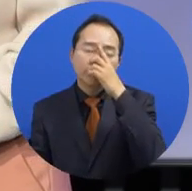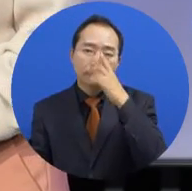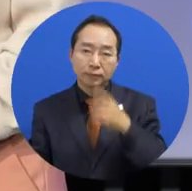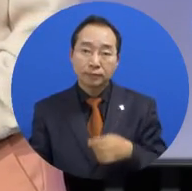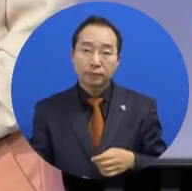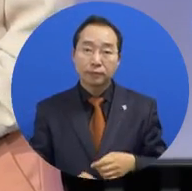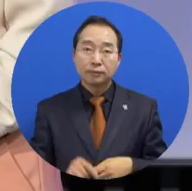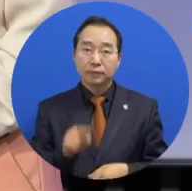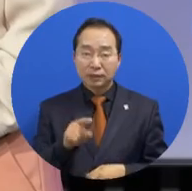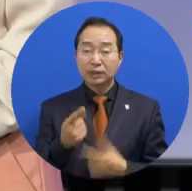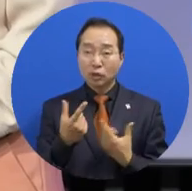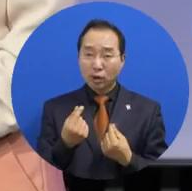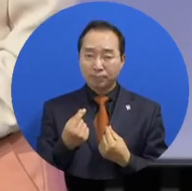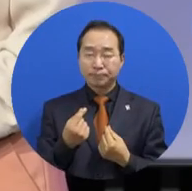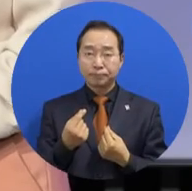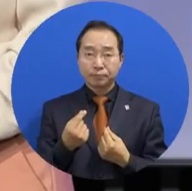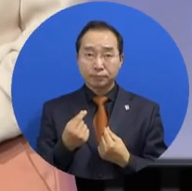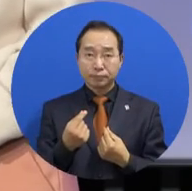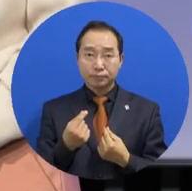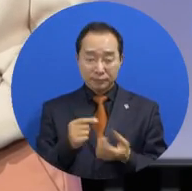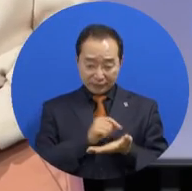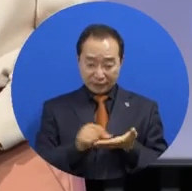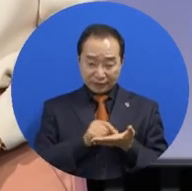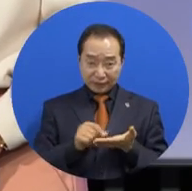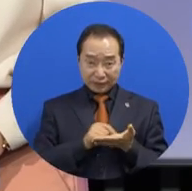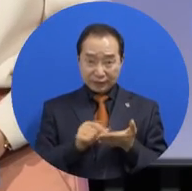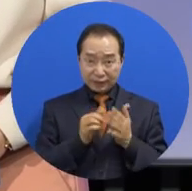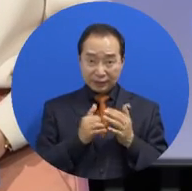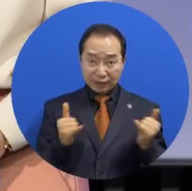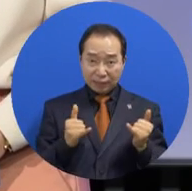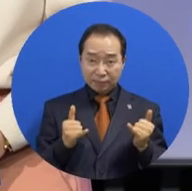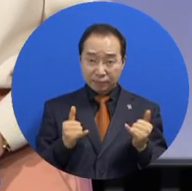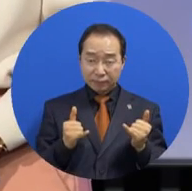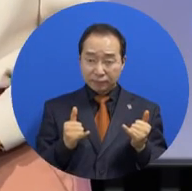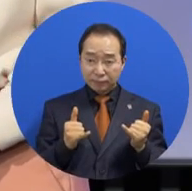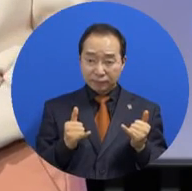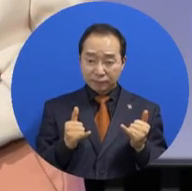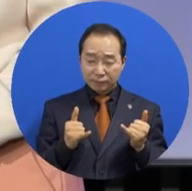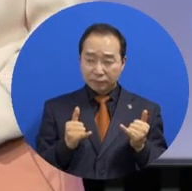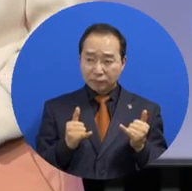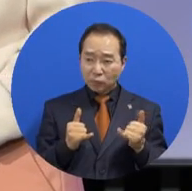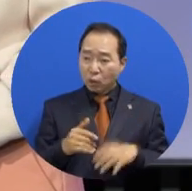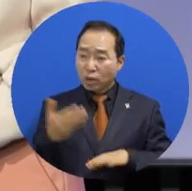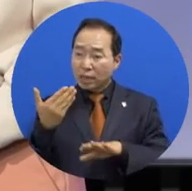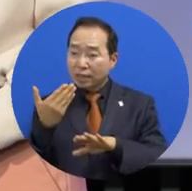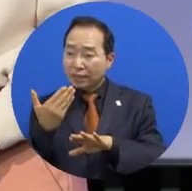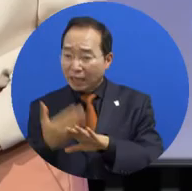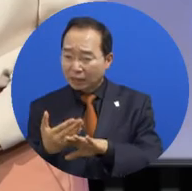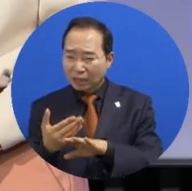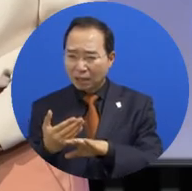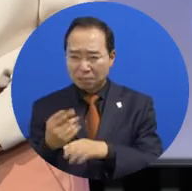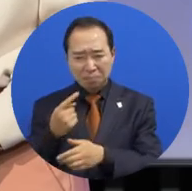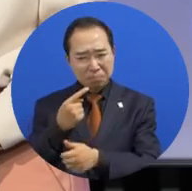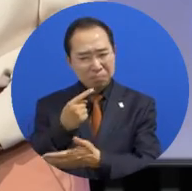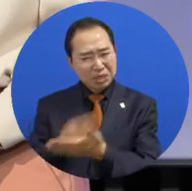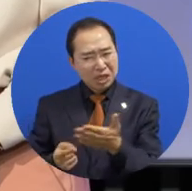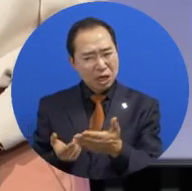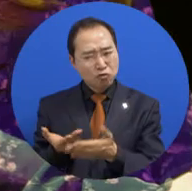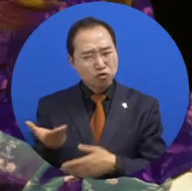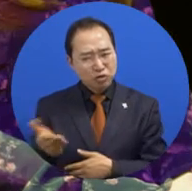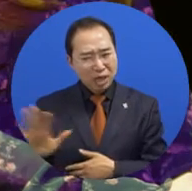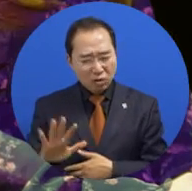그런 일로 남을 피곤하거나 해롭게 하지 않으면서 나를 충만하게 하는